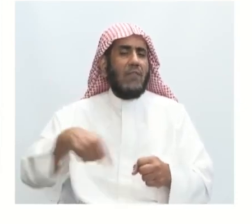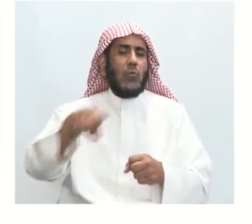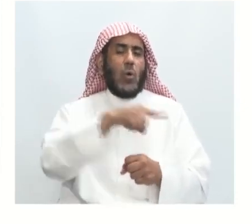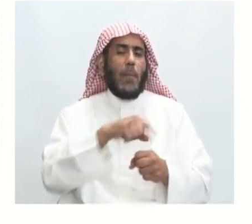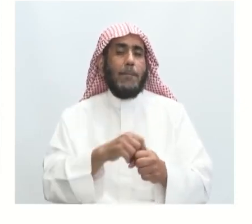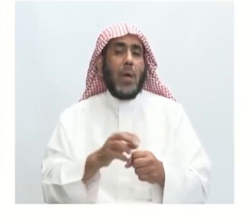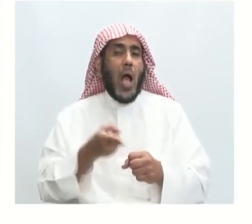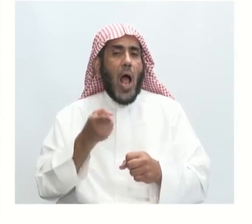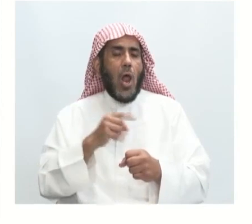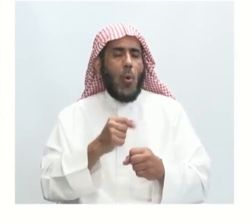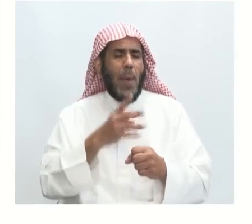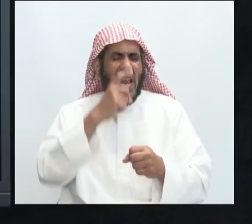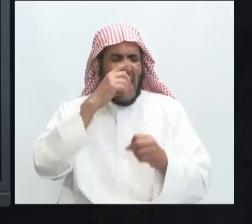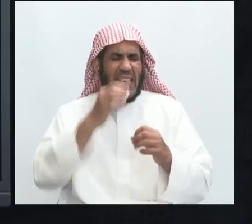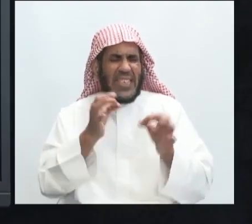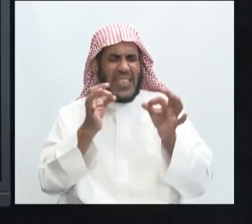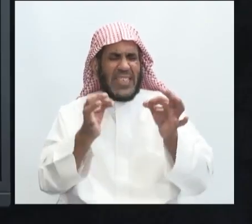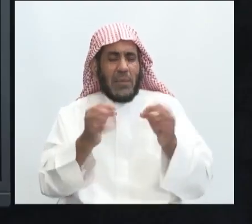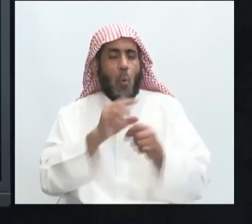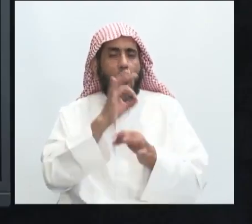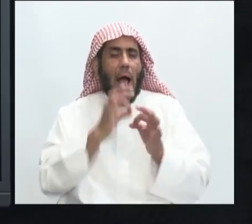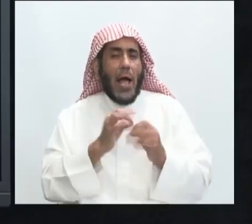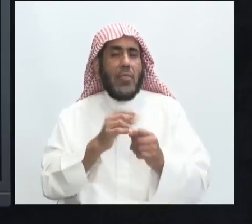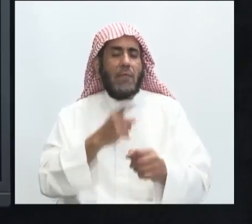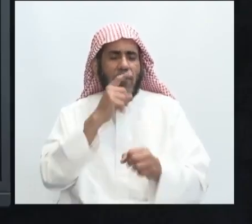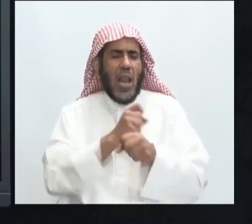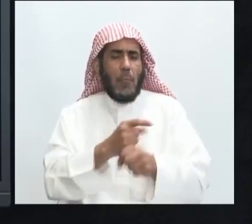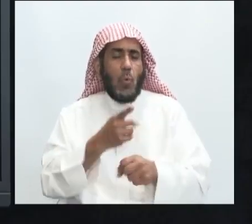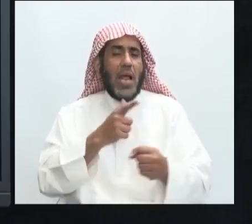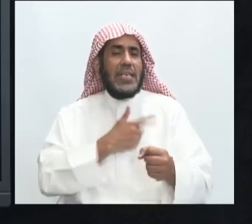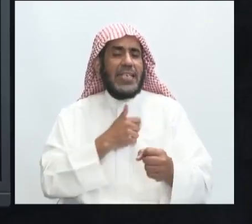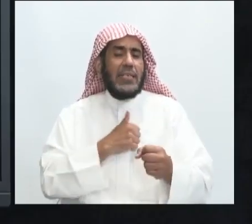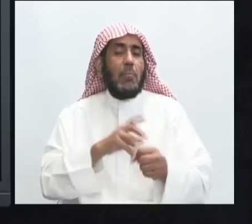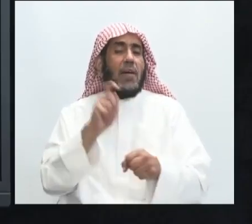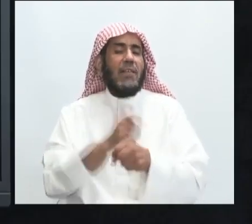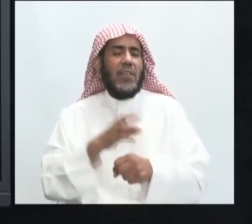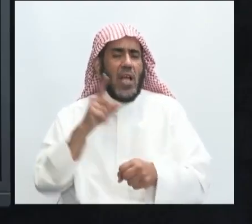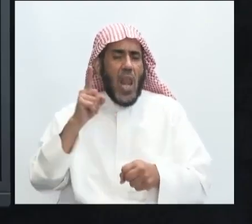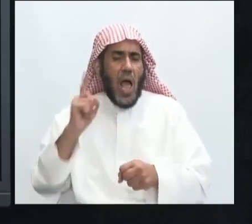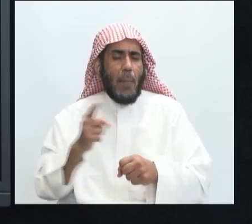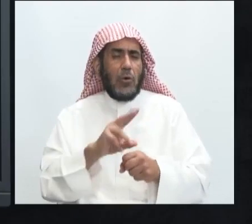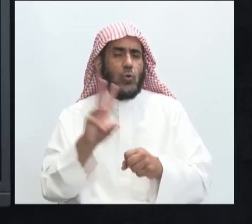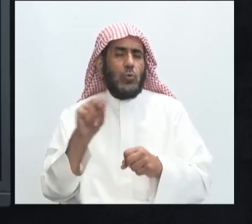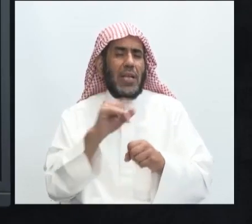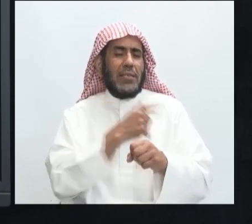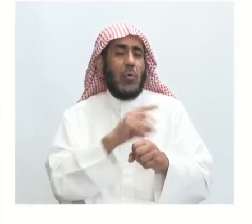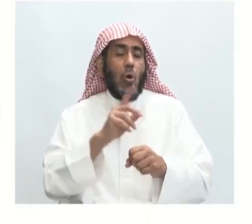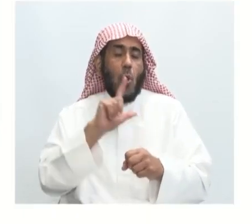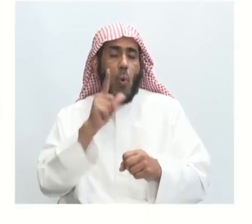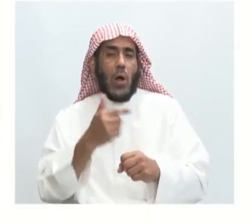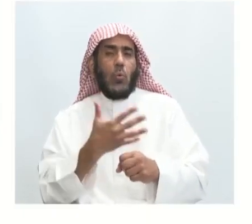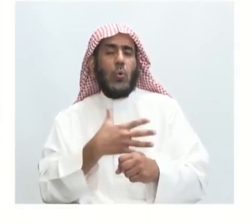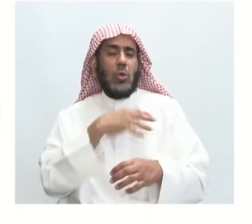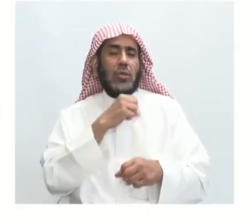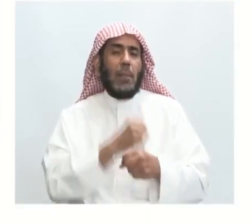عليكم بمعنى الزموا وهذا فعل امر لكنه اسم يسمى اسم فعل امر انه اشبه الاسماء والافعال وقوله صلى الله